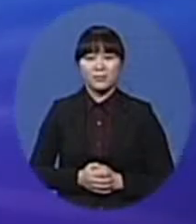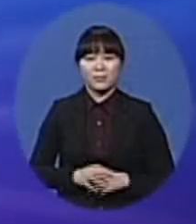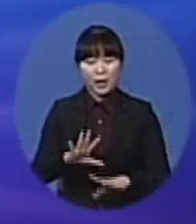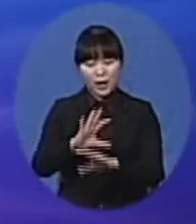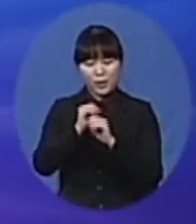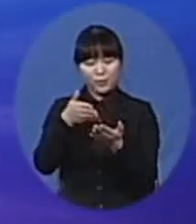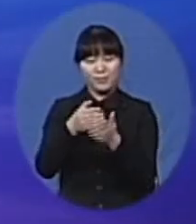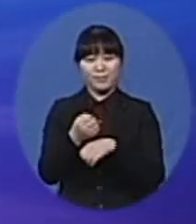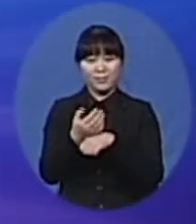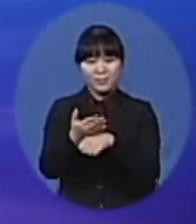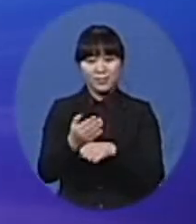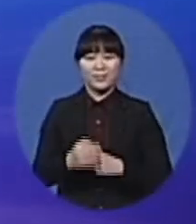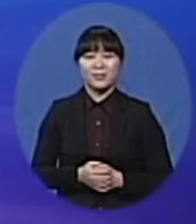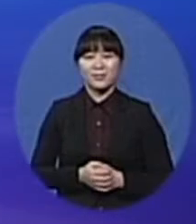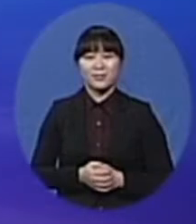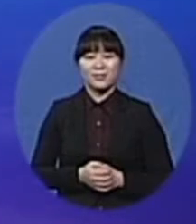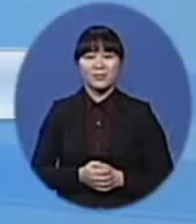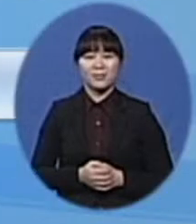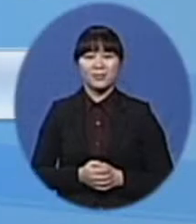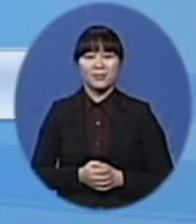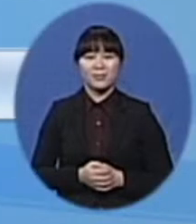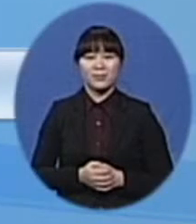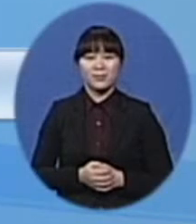이어서 간추린 뉴스를 전해드립니다.